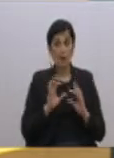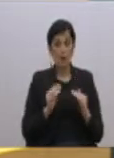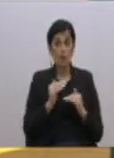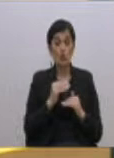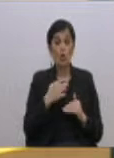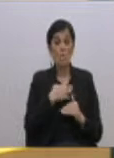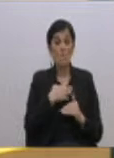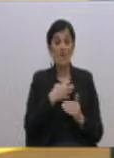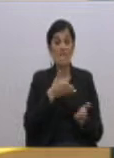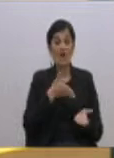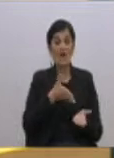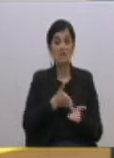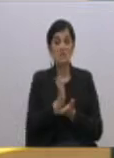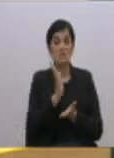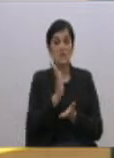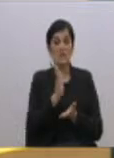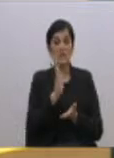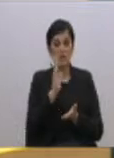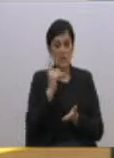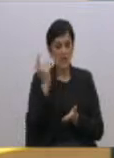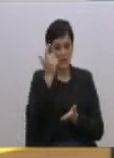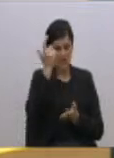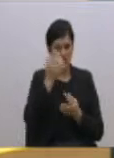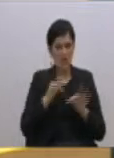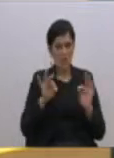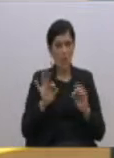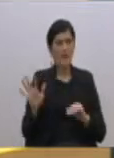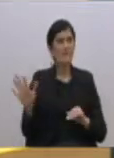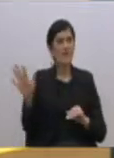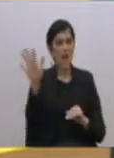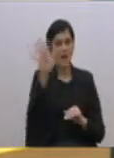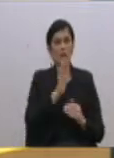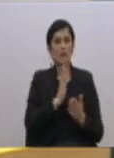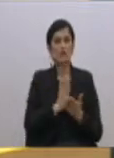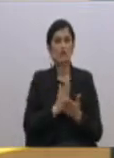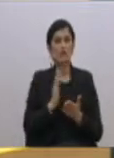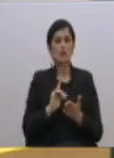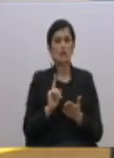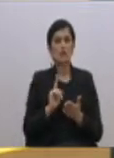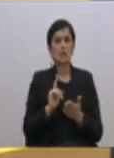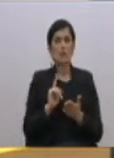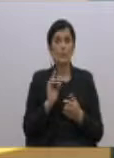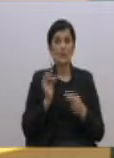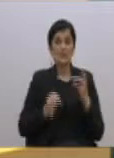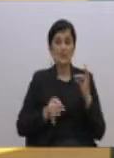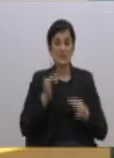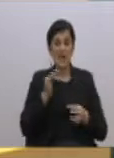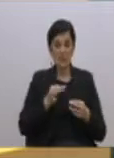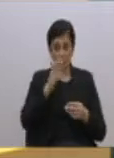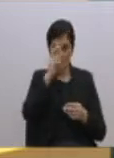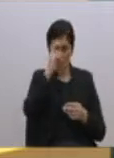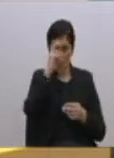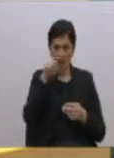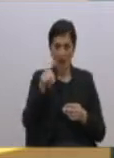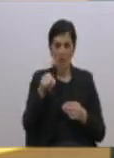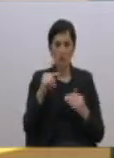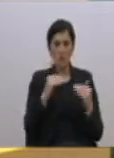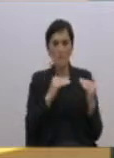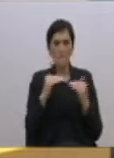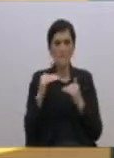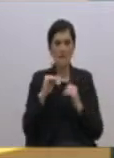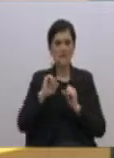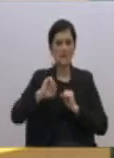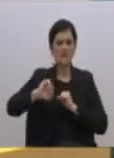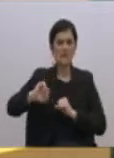თავი პრინციპი ყველა ქვეყანაში, დემოკრატიულ ქვეყანაში არის ის რომ სასამართლო ხელისუფლება იყოს მაქსიმალურად